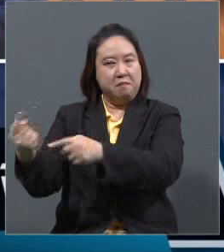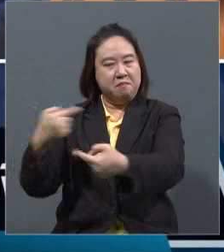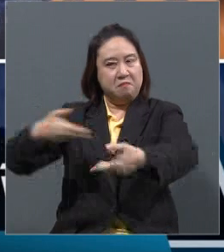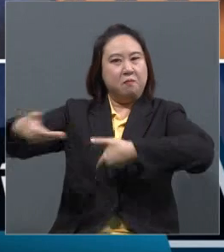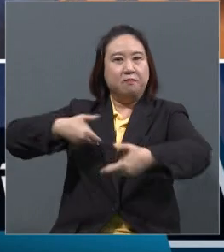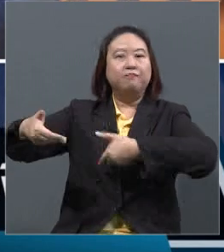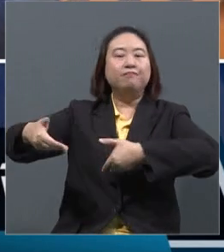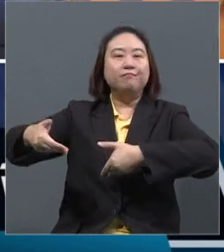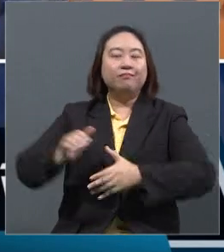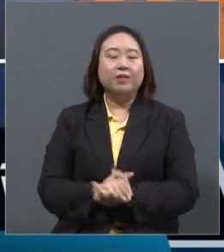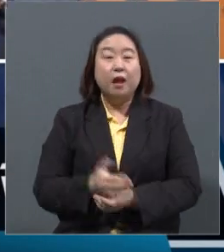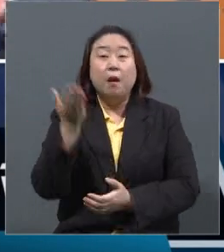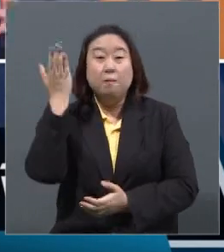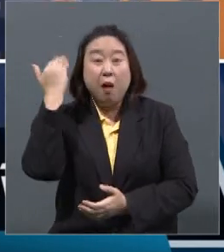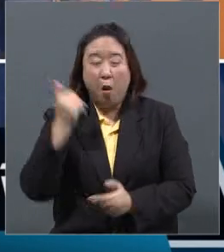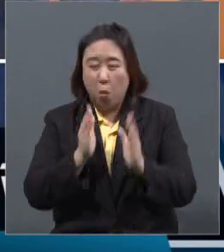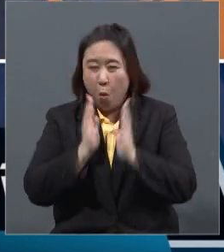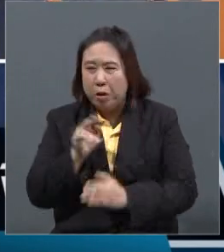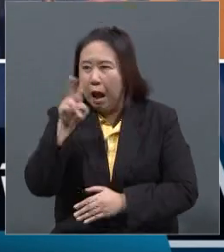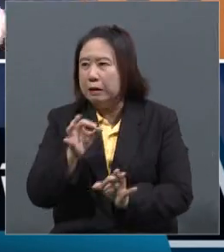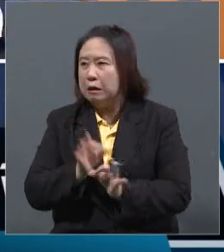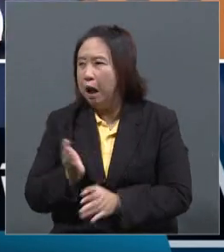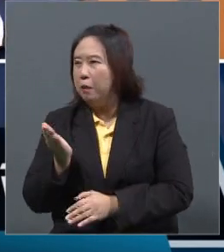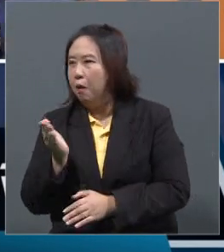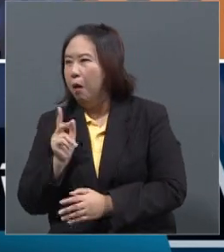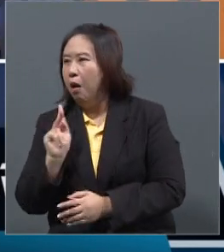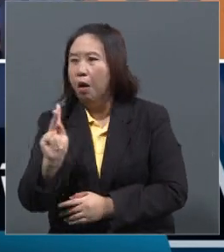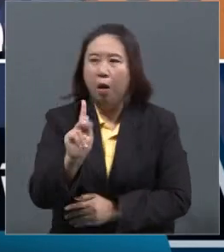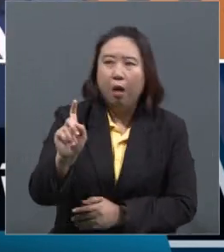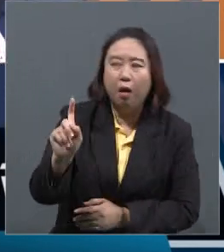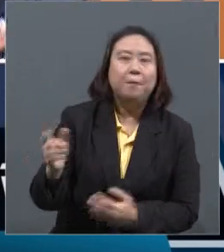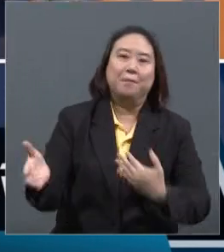ารกลับกลายเป็นคนคนหนึ่งที่ธนาคารวิ่งเข้าหา